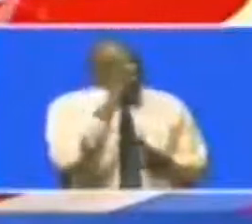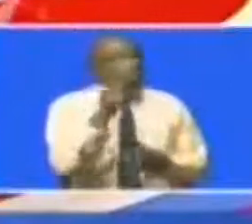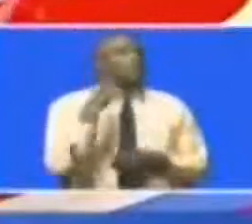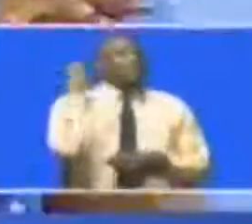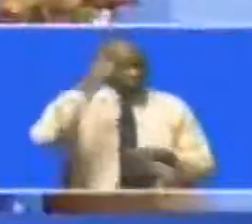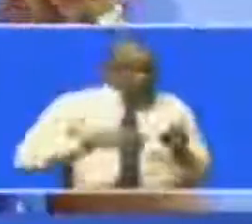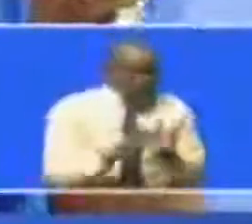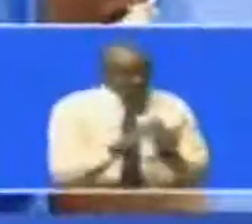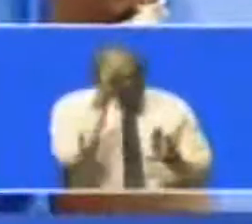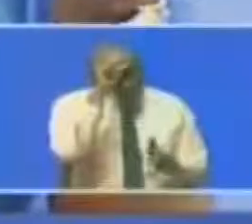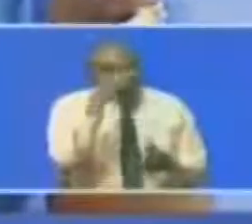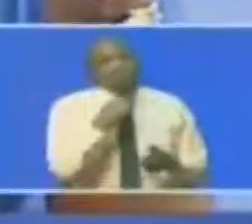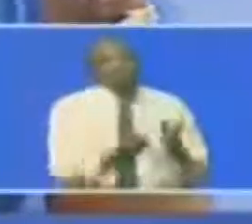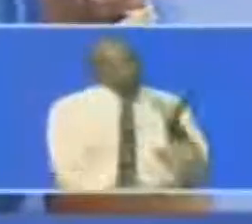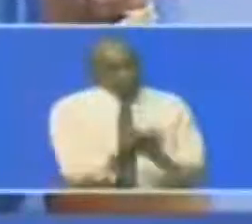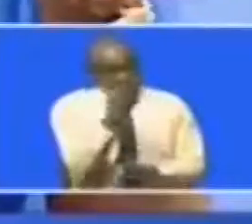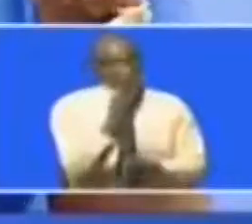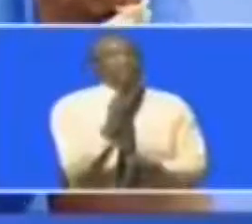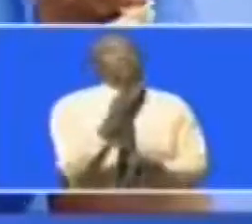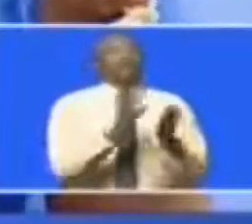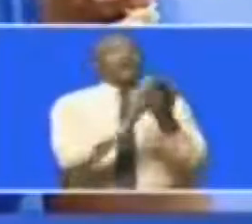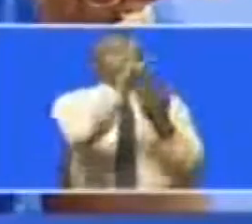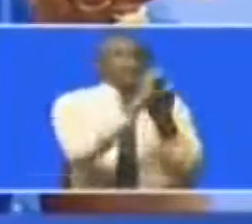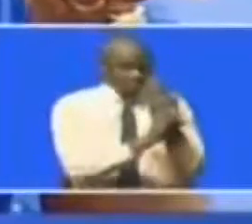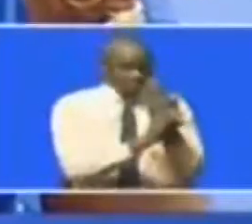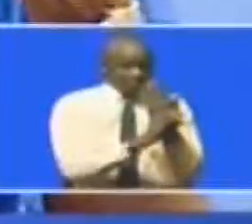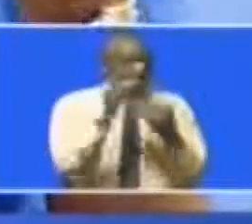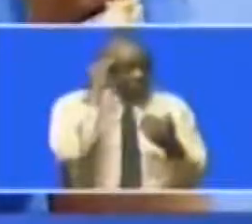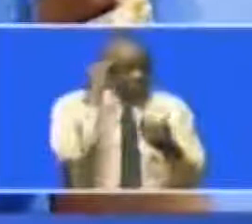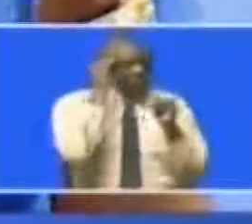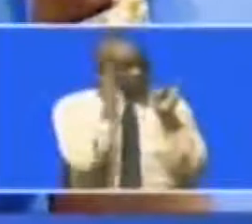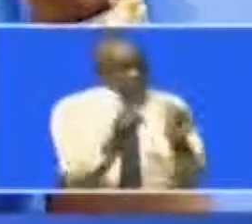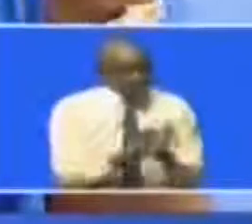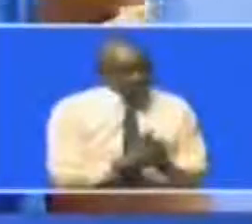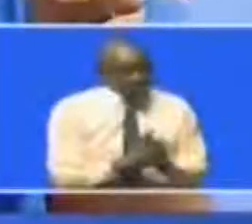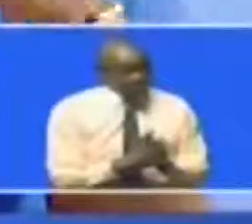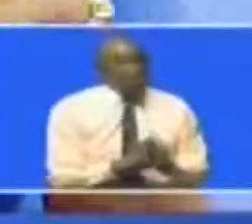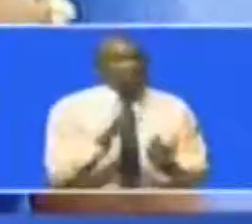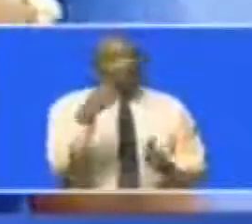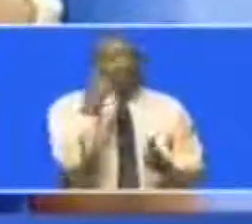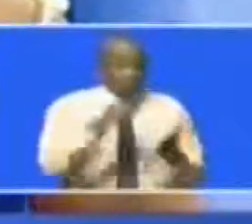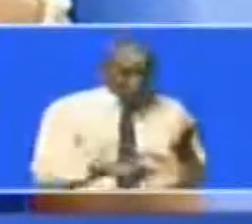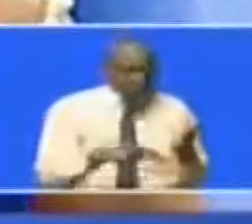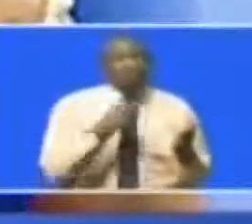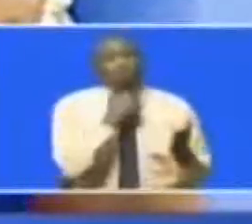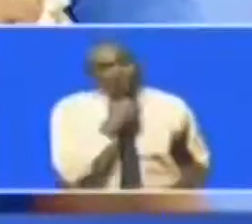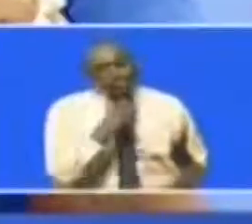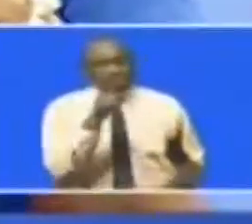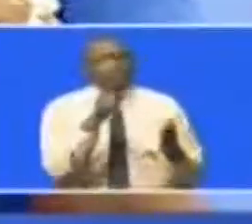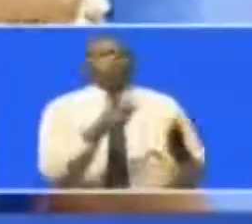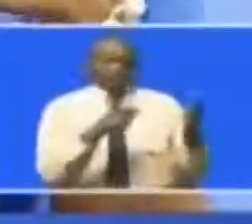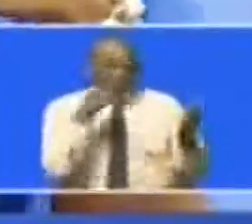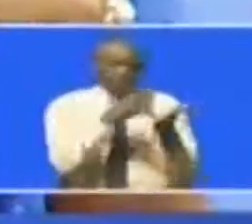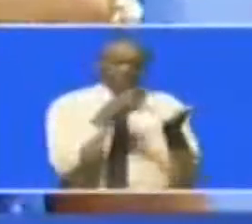ujao serikali inazindua mtaala mpya wa elimu, ile curriculum mpya ambayo labda wanasema kwamba itaangazia mambo kama haya ya